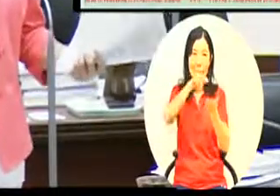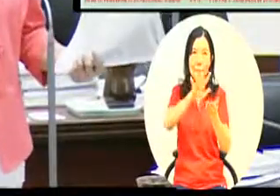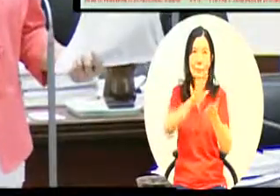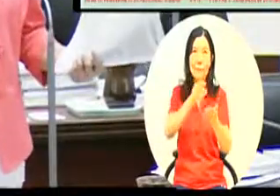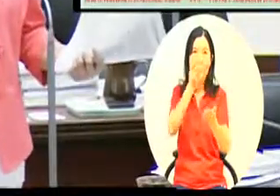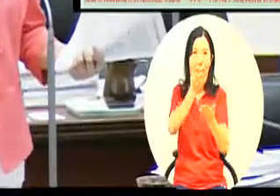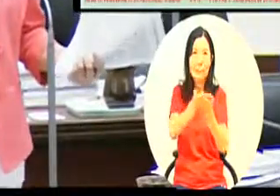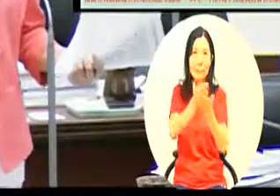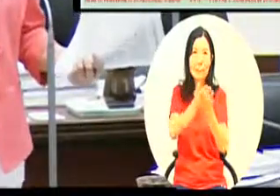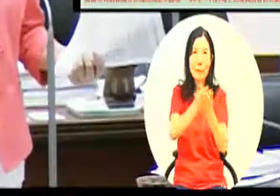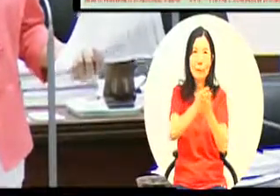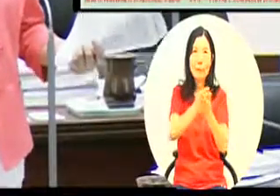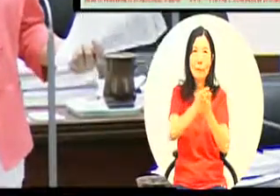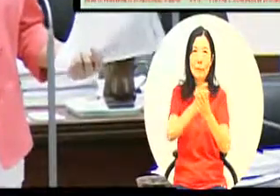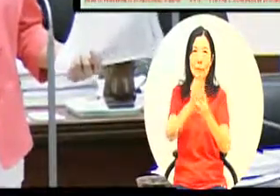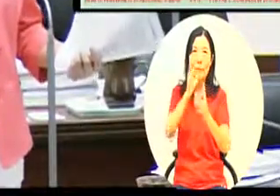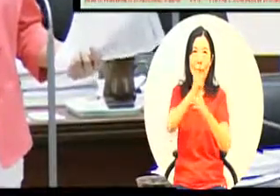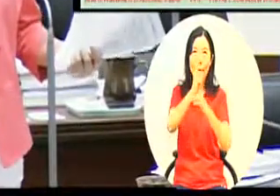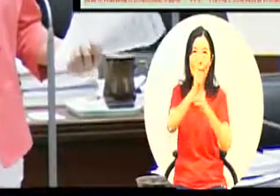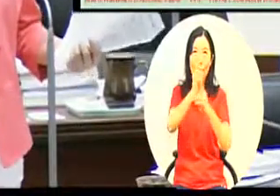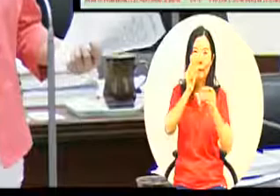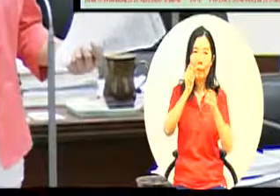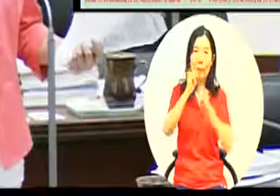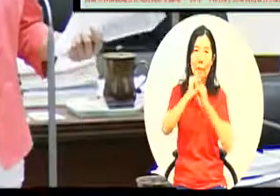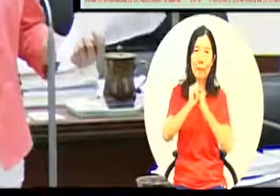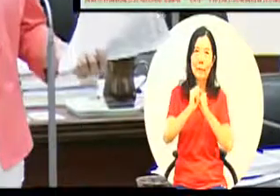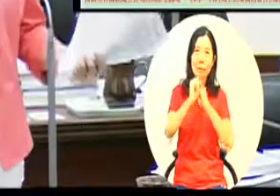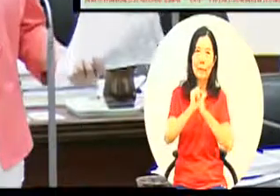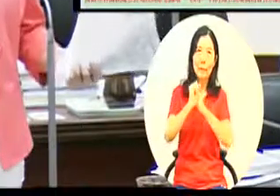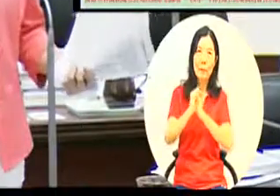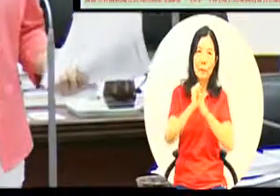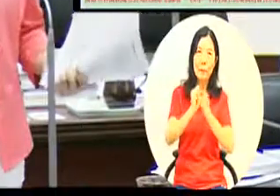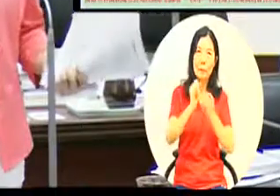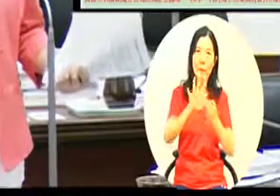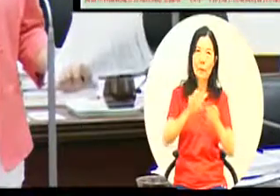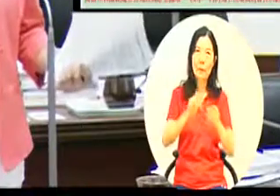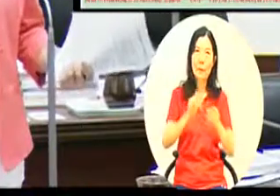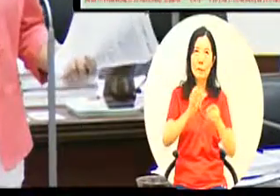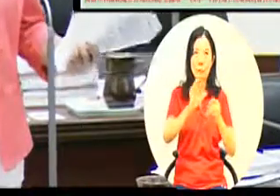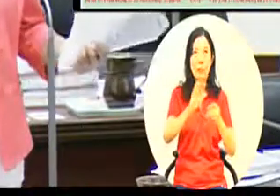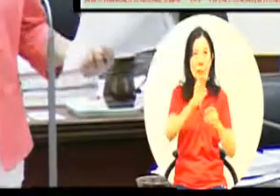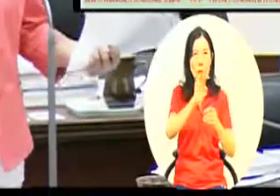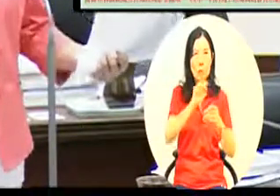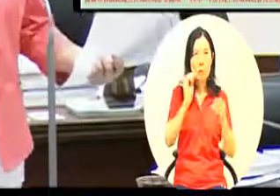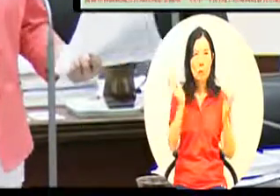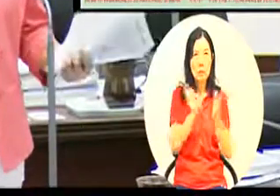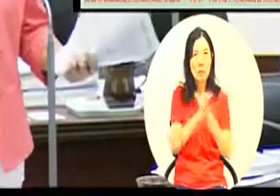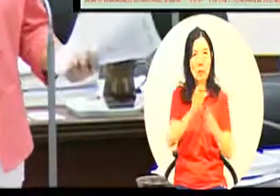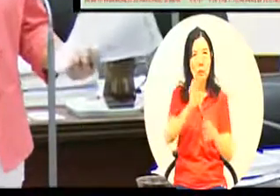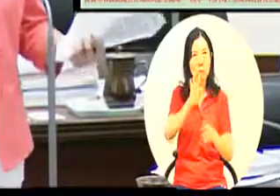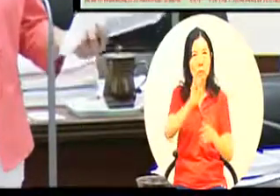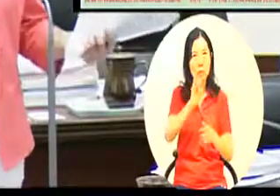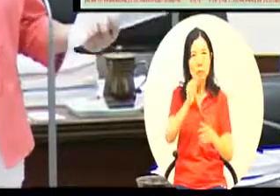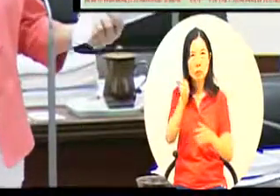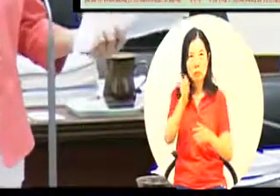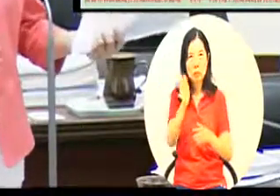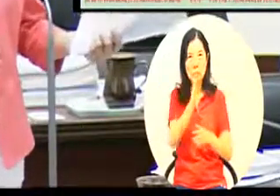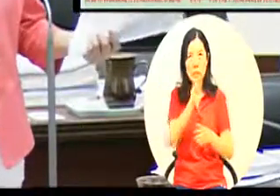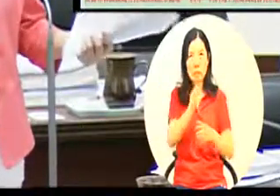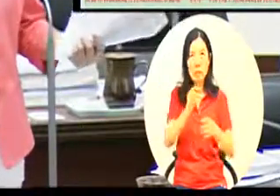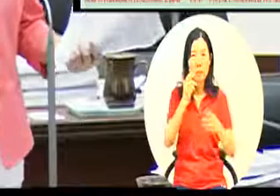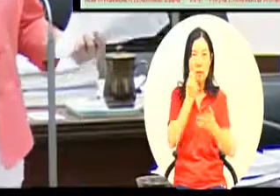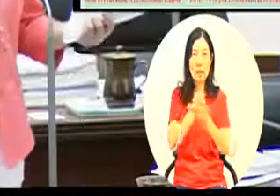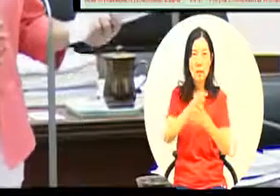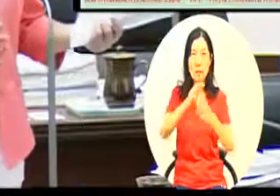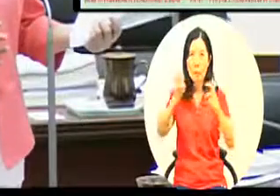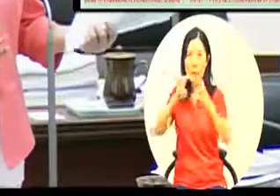坑新旧的顶管。我们这次呢，四五十个新旧呢哈，有各公庙的，因拢有